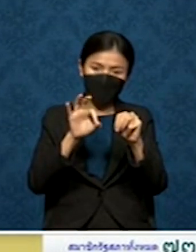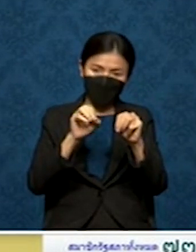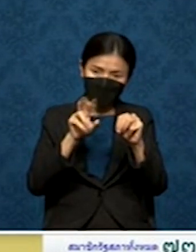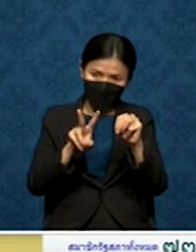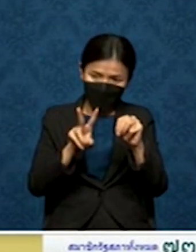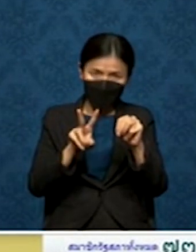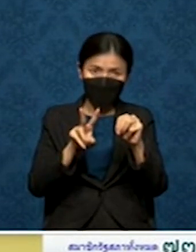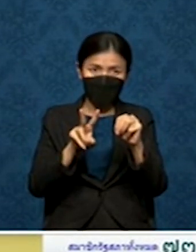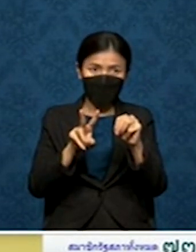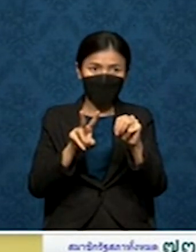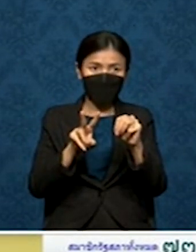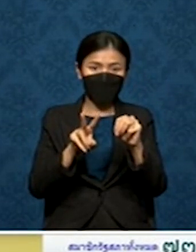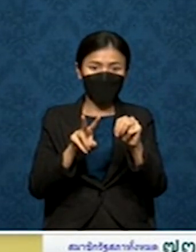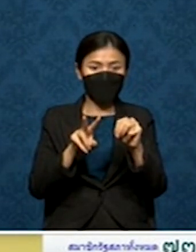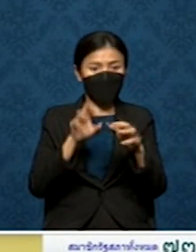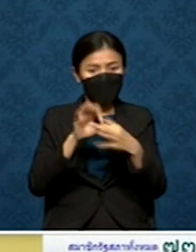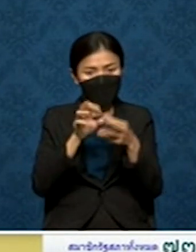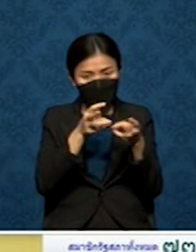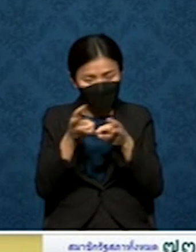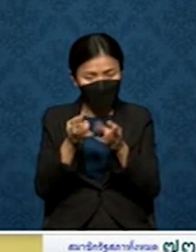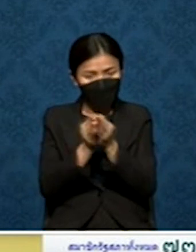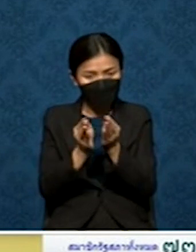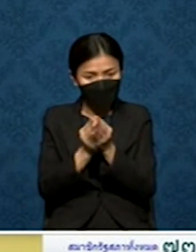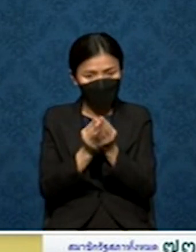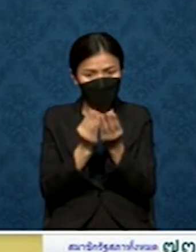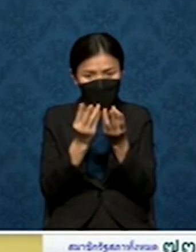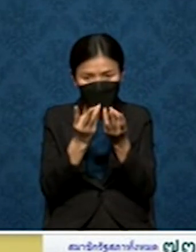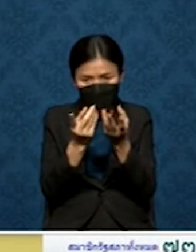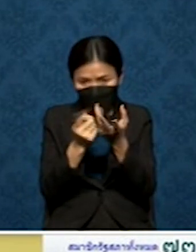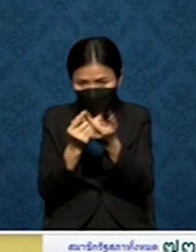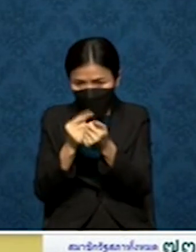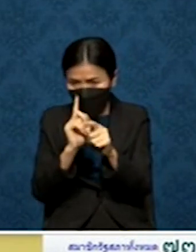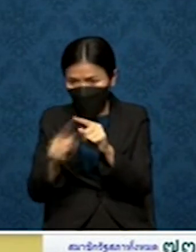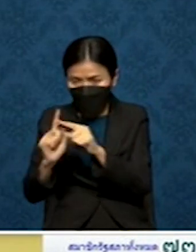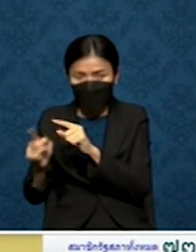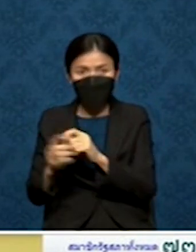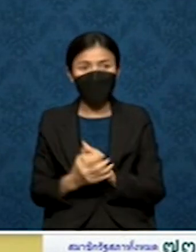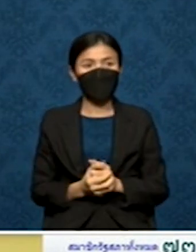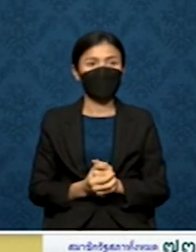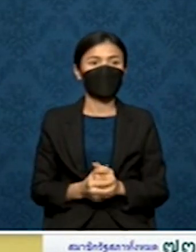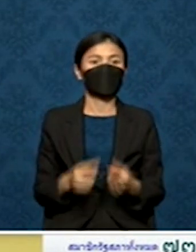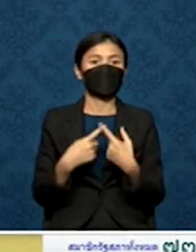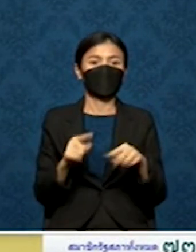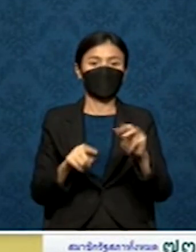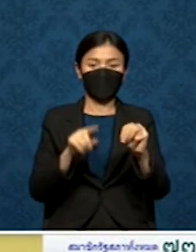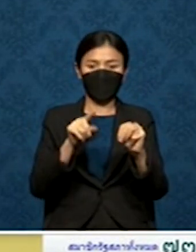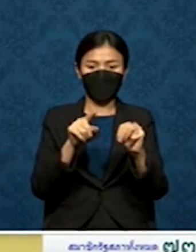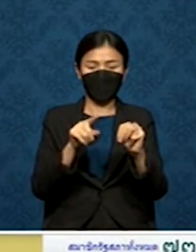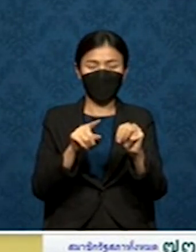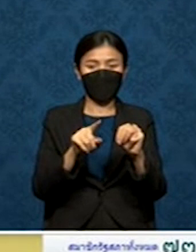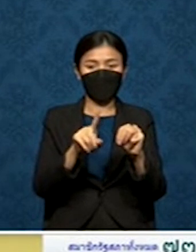92การคำนวณสูตรอะไรก็แล้วแต่ก็ว่ากันไปแต่129ท่าน